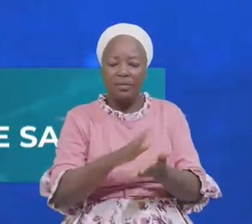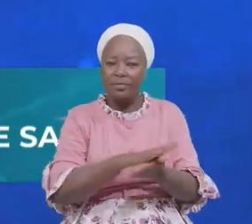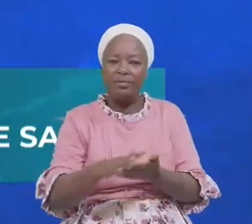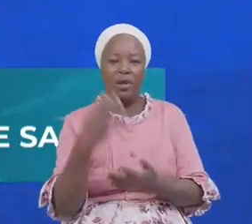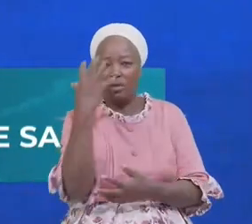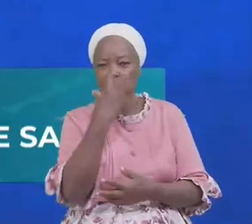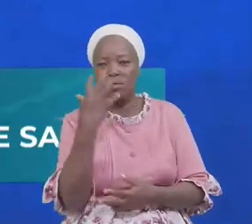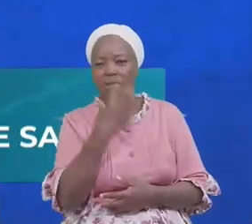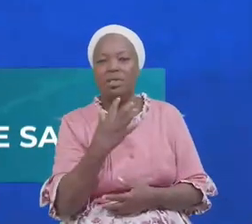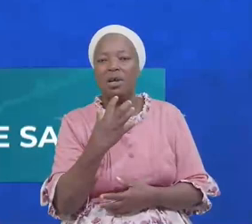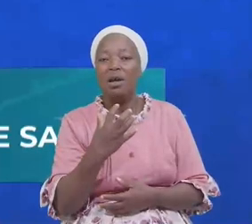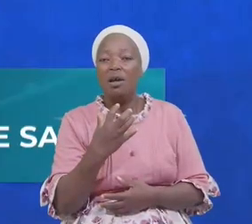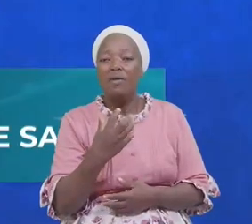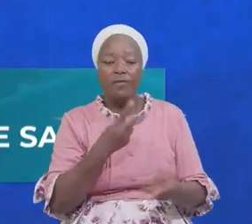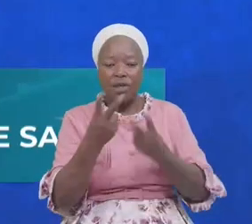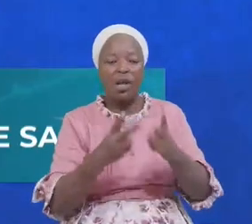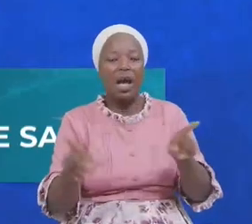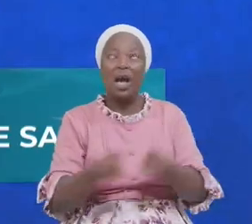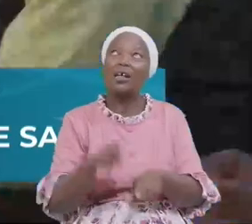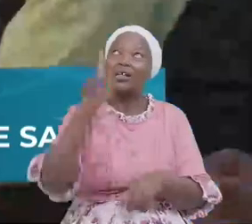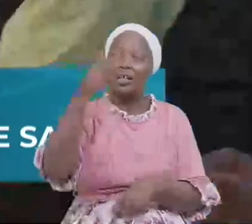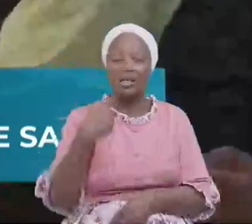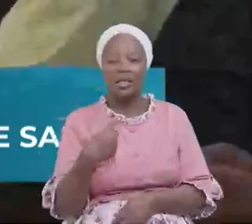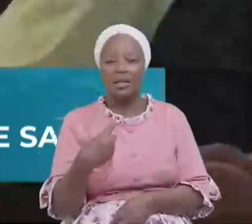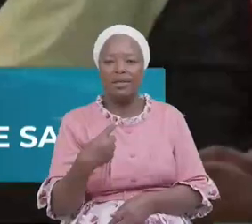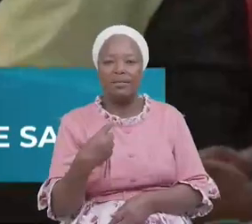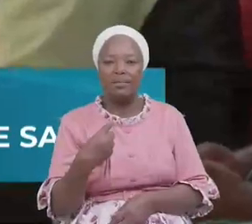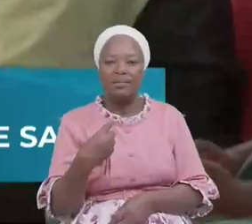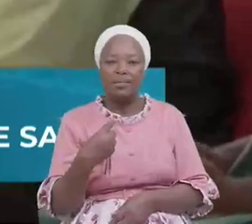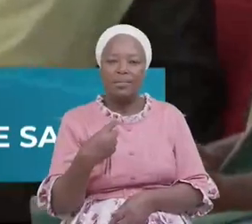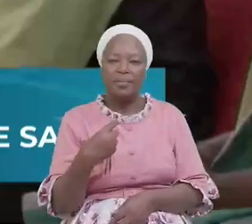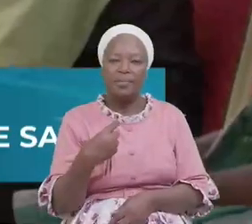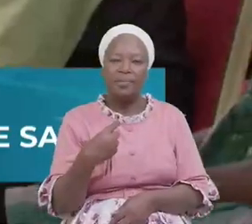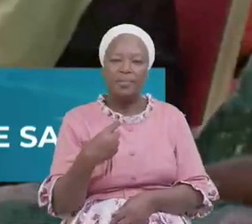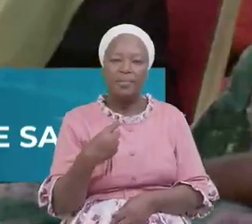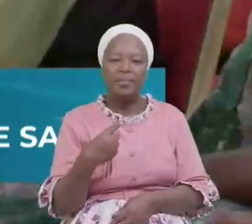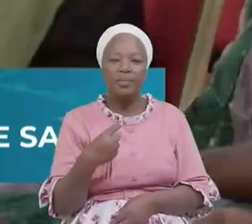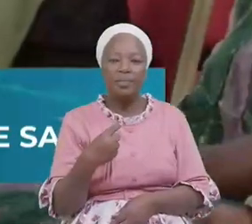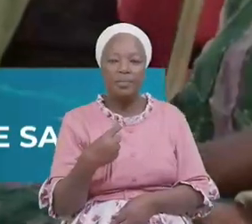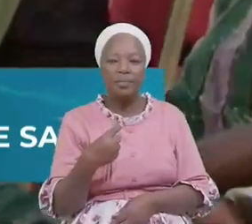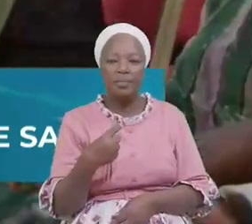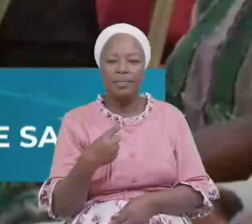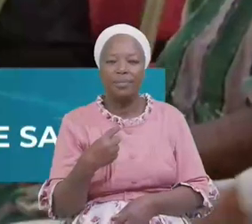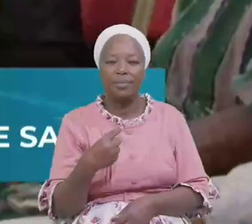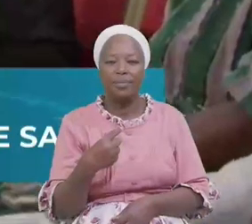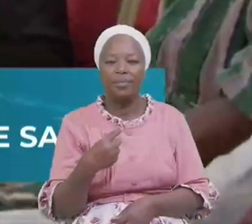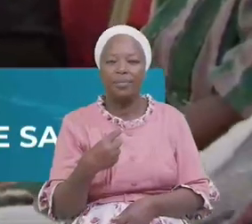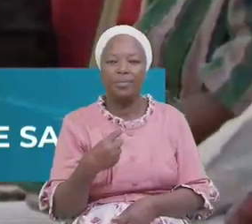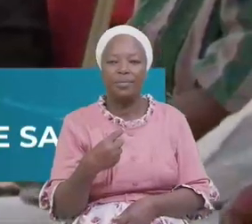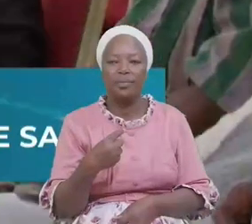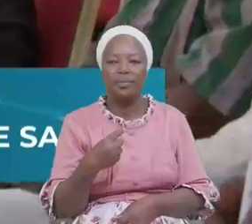ce sera une réalité dans ta vie. Donc, la visitation divine et spectaculaire, comme il l'avait annoncé.